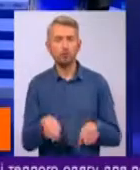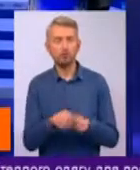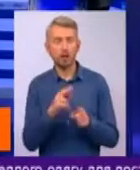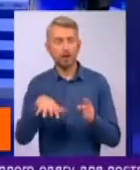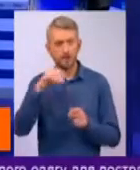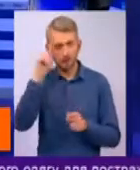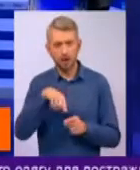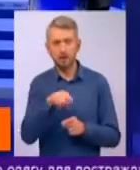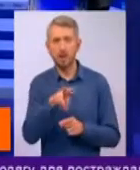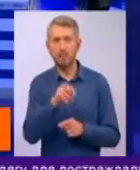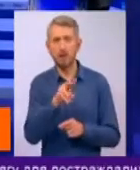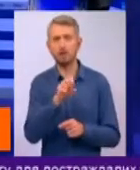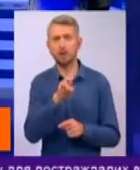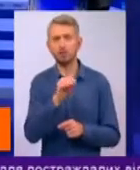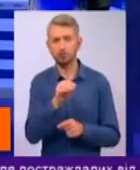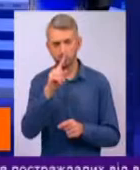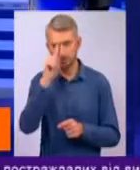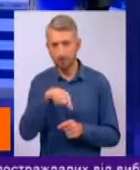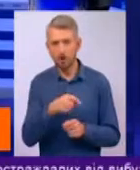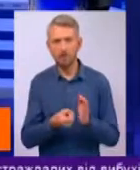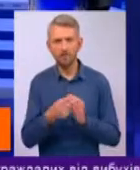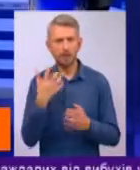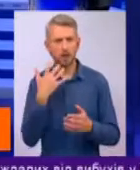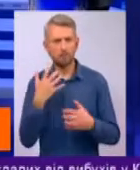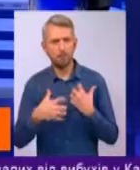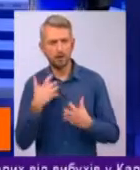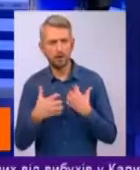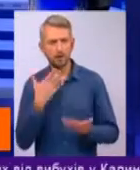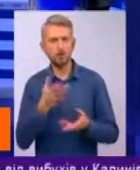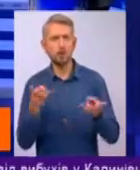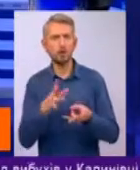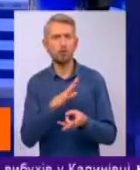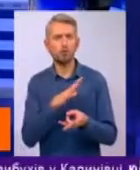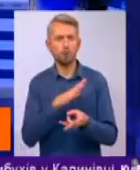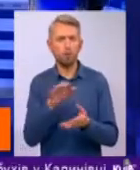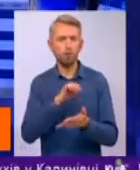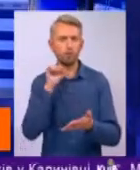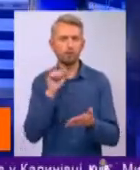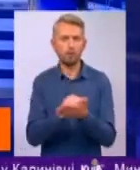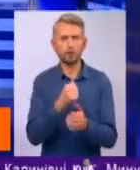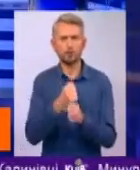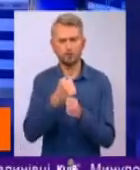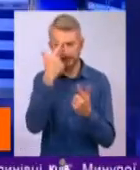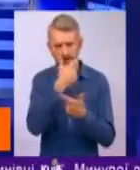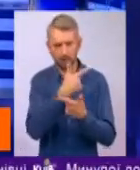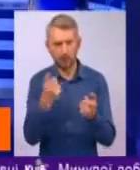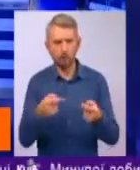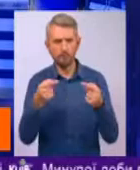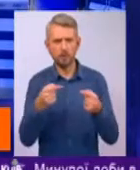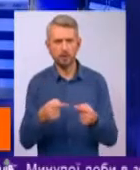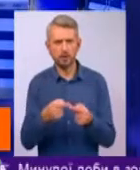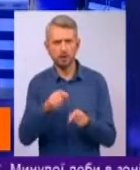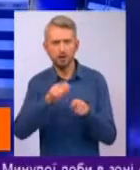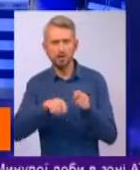знали, що меланж там зберігається, то виникла певна паніка. Напевно, треба було б публікувати, зробити заяву відповідних замірів